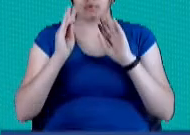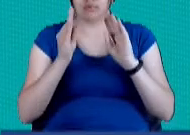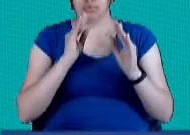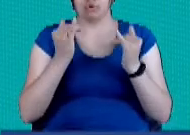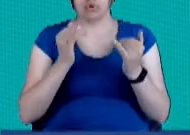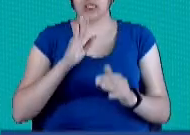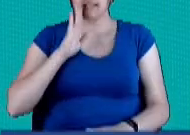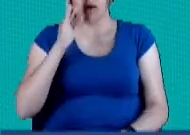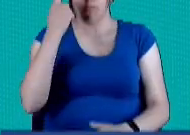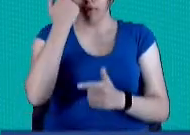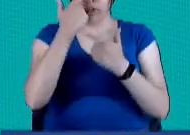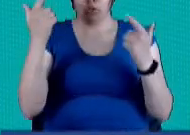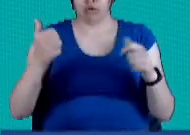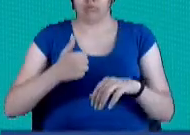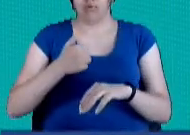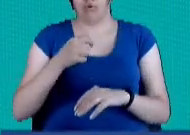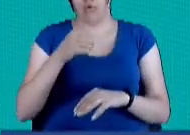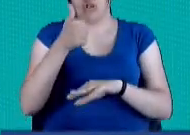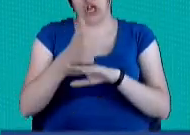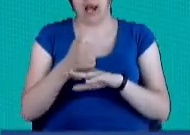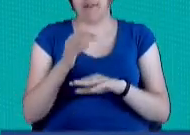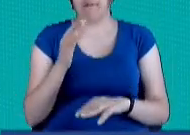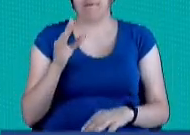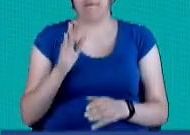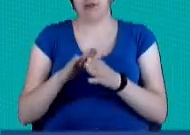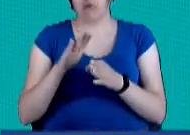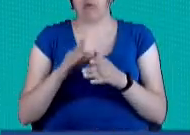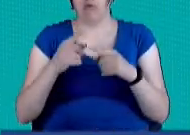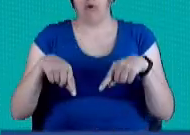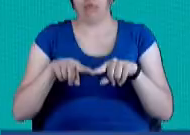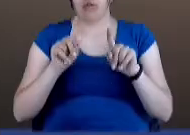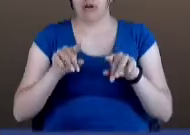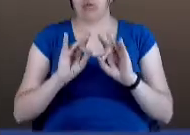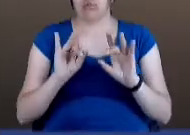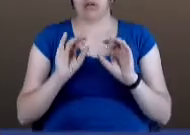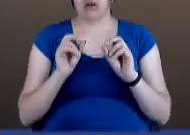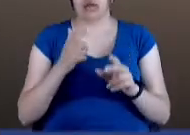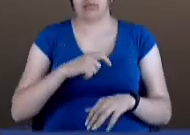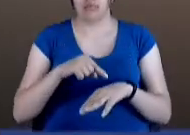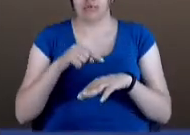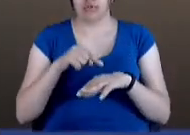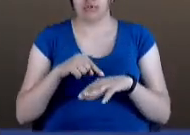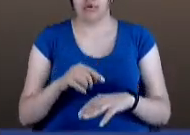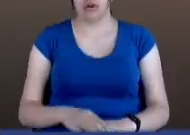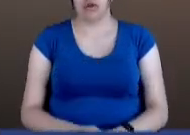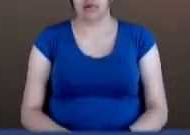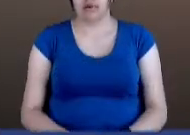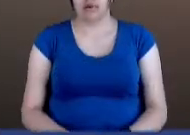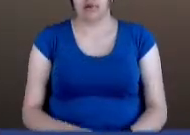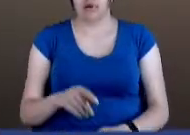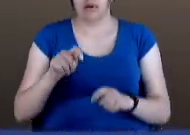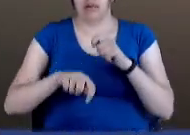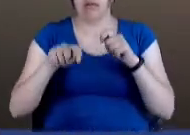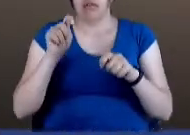сьогодні зранку повідомив очільник виконкому, а також розповів, як себе почуває. Отримали результати аналізів. К великому